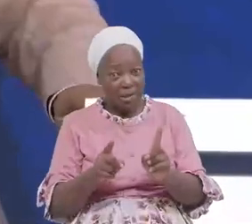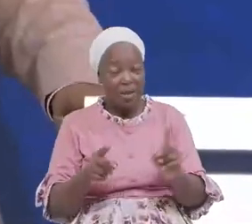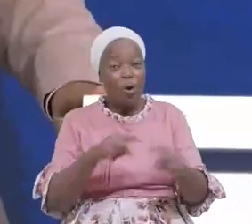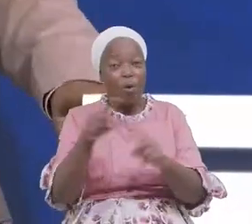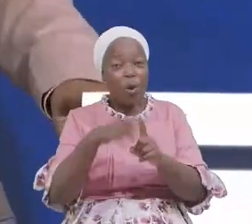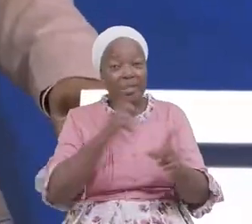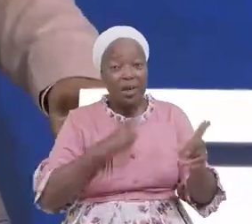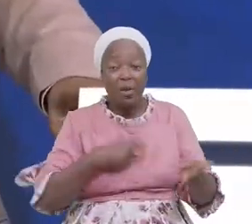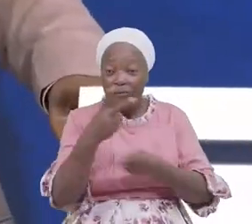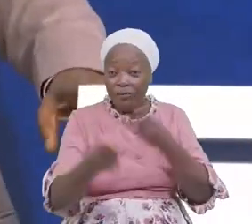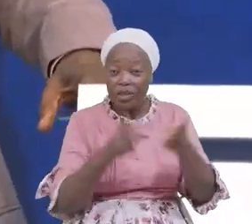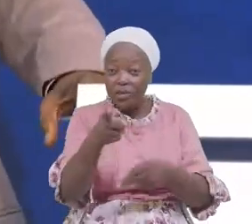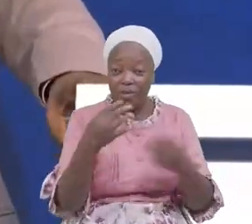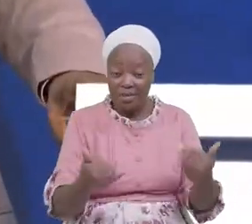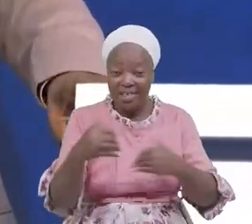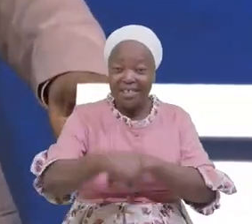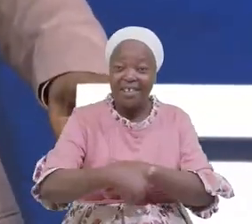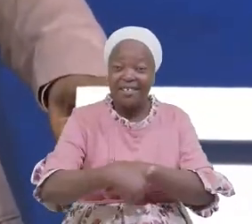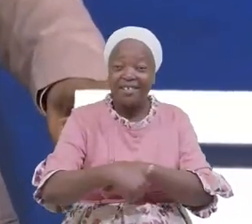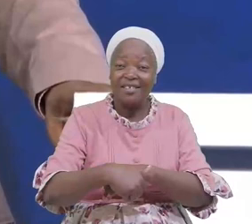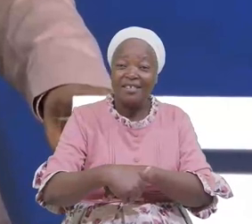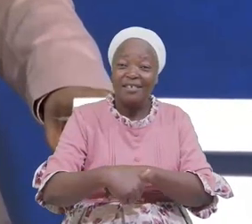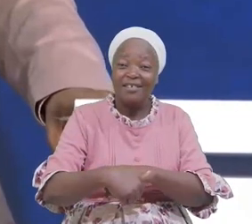Mais quand le Seigneur te visite ce soir,